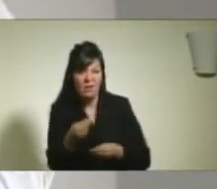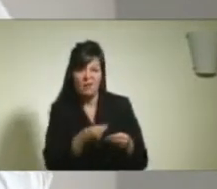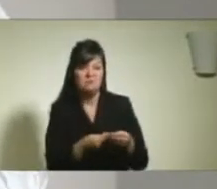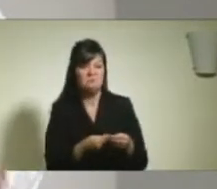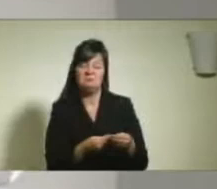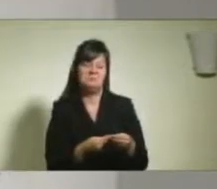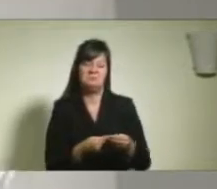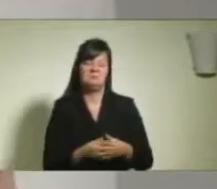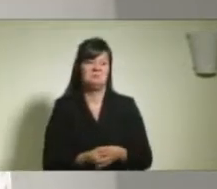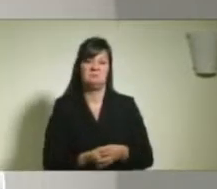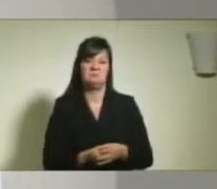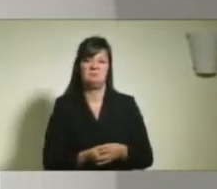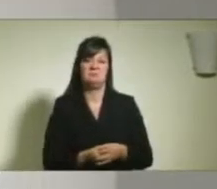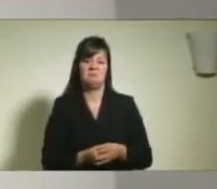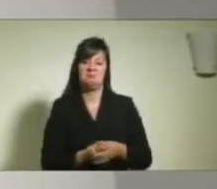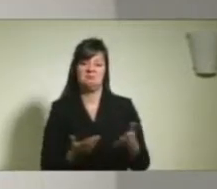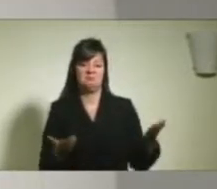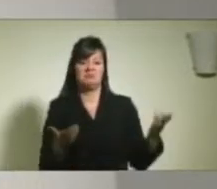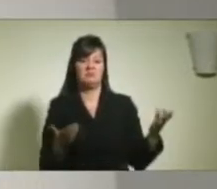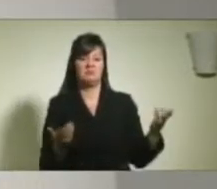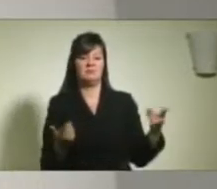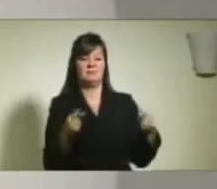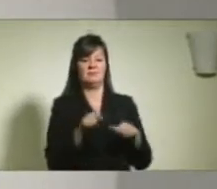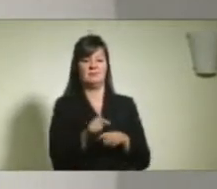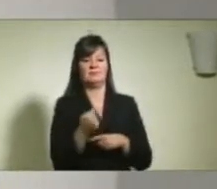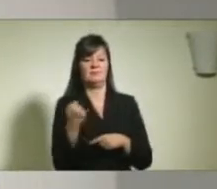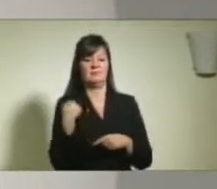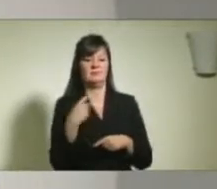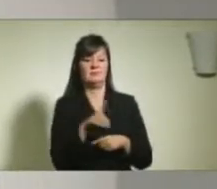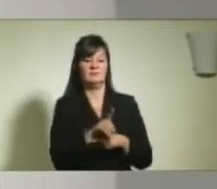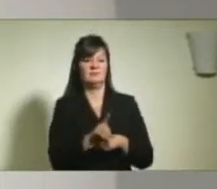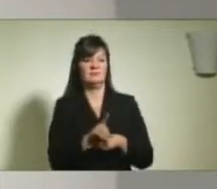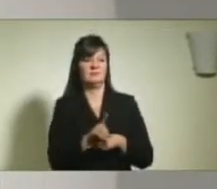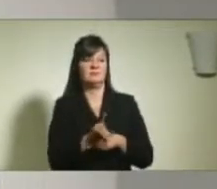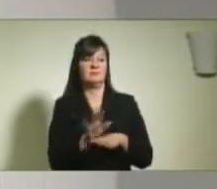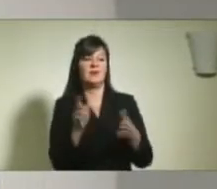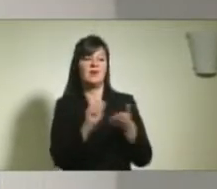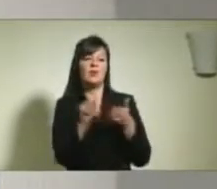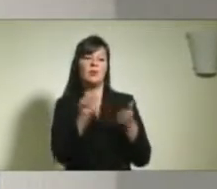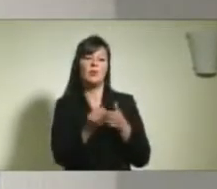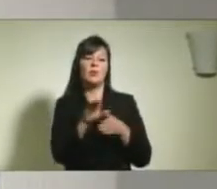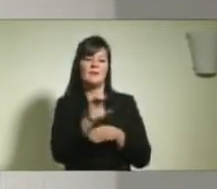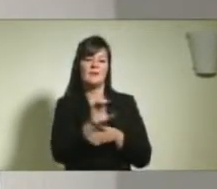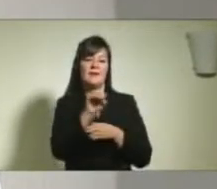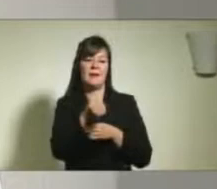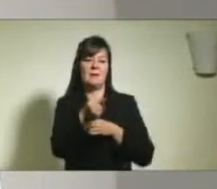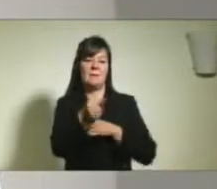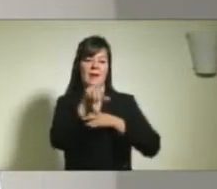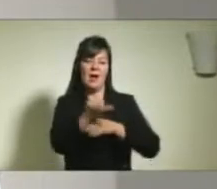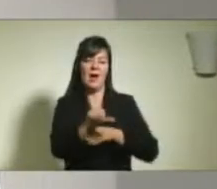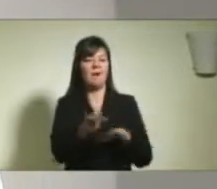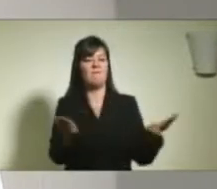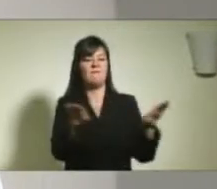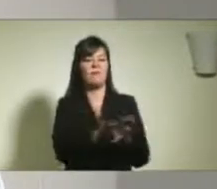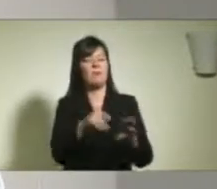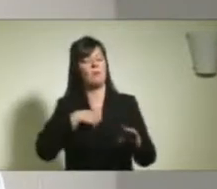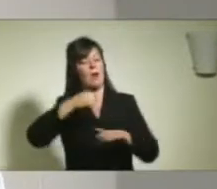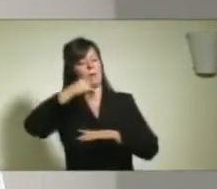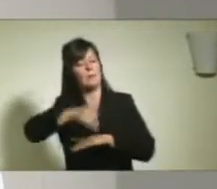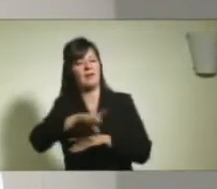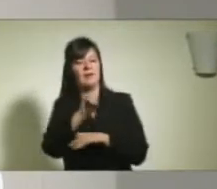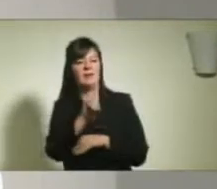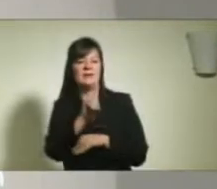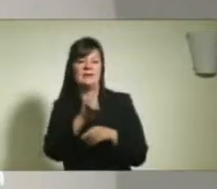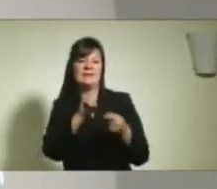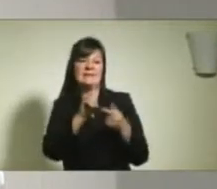des fermetures, et notamment la fermeture de Dease Lake. Ça, c'est un bureau de la CMPA. Alors, j'ai appelé Dease Lake. J'ai dit, mais qu'est-ce qui se